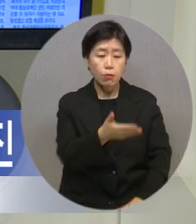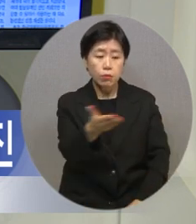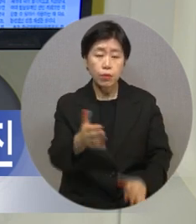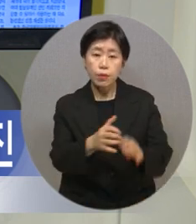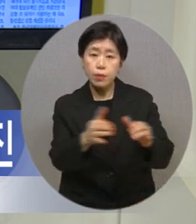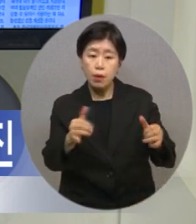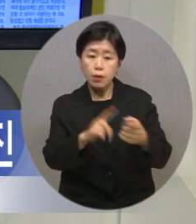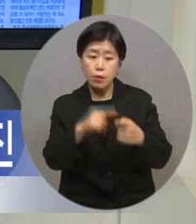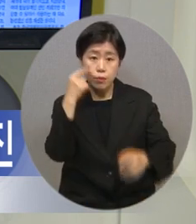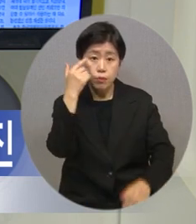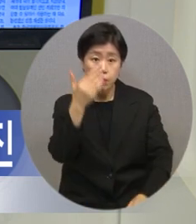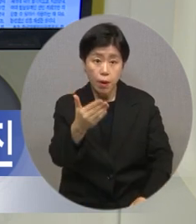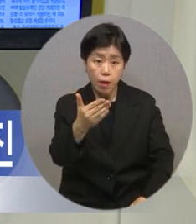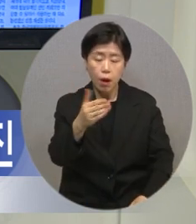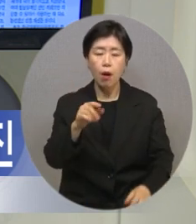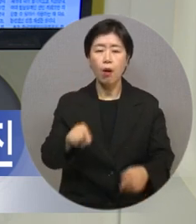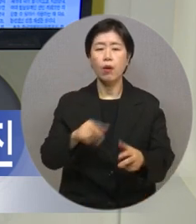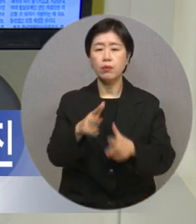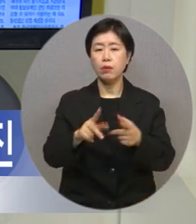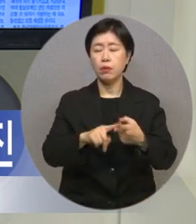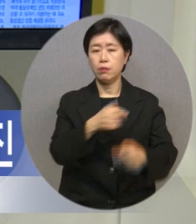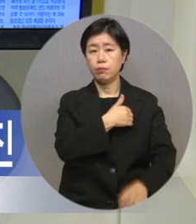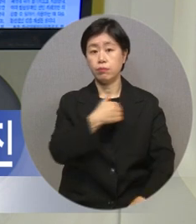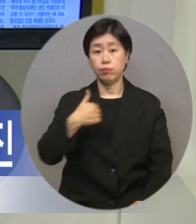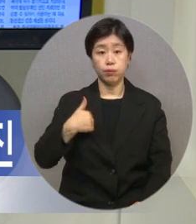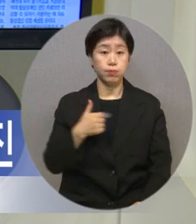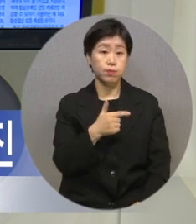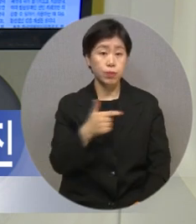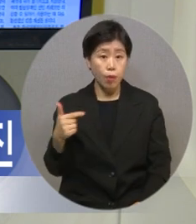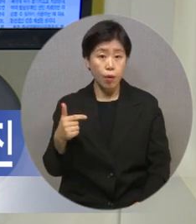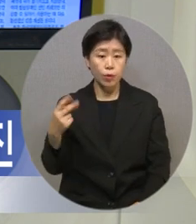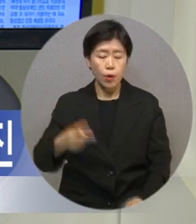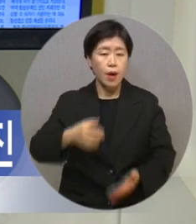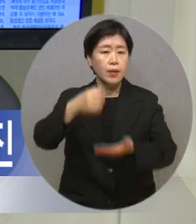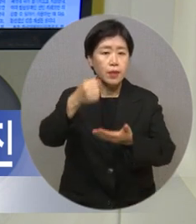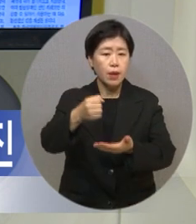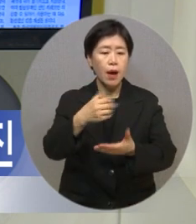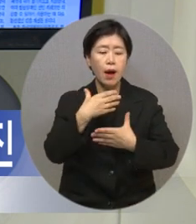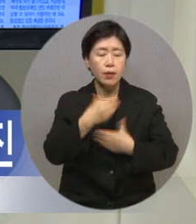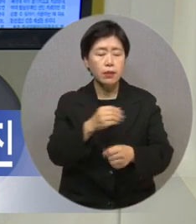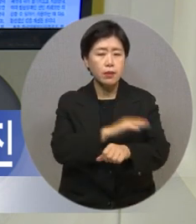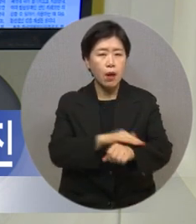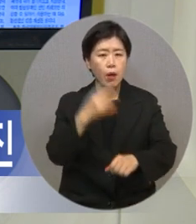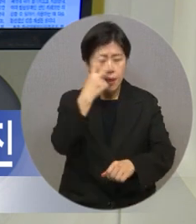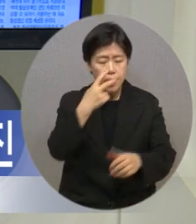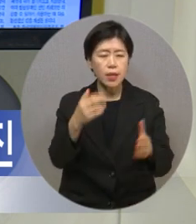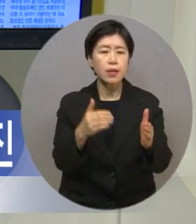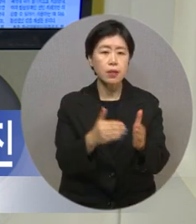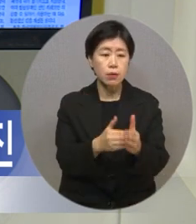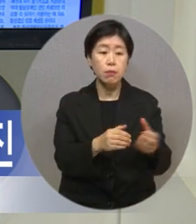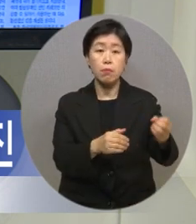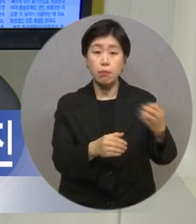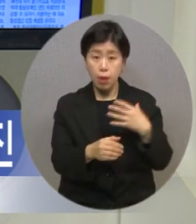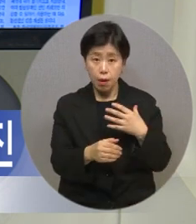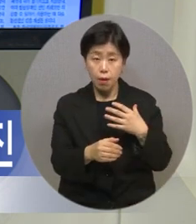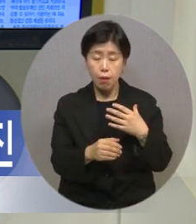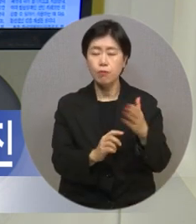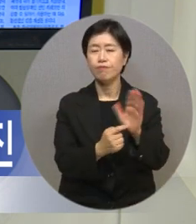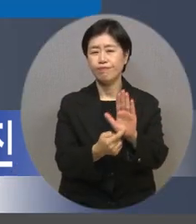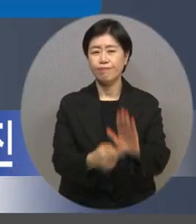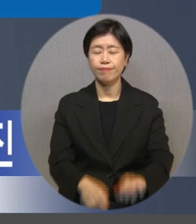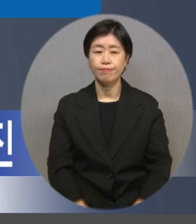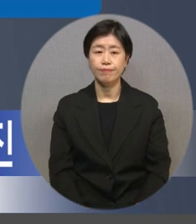높았고 사업 참회로 재산을 더 안전하게 관리할 수 있었다는 이용자들의 설문 결과를 공개하기도